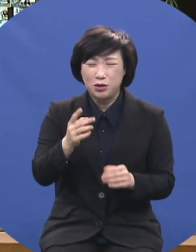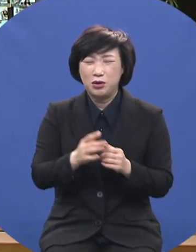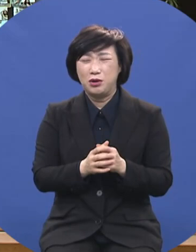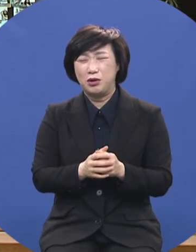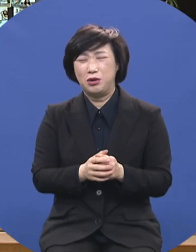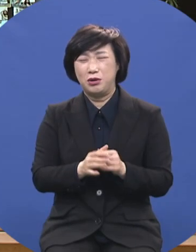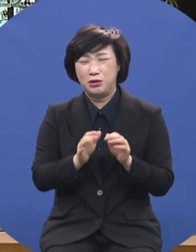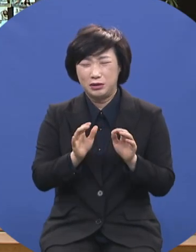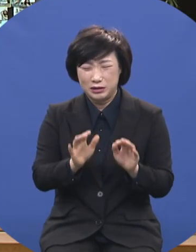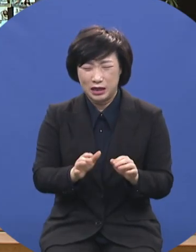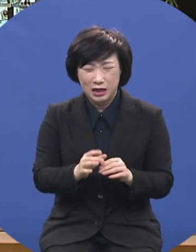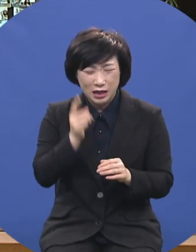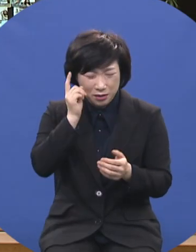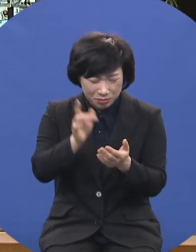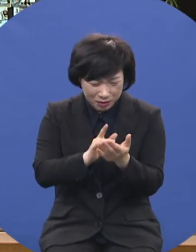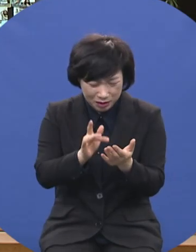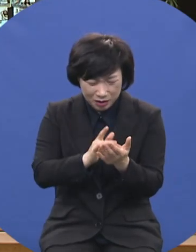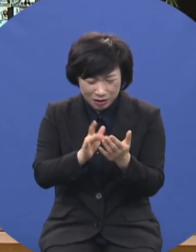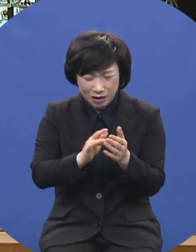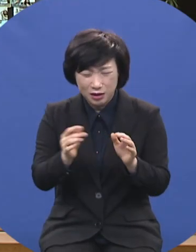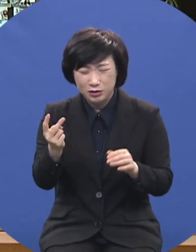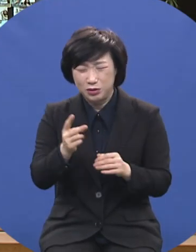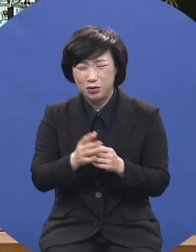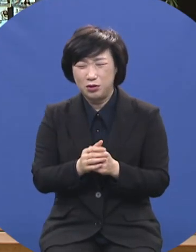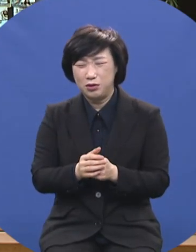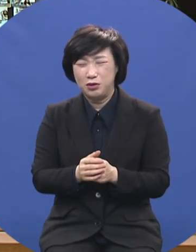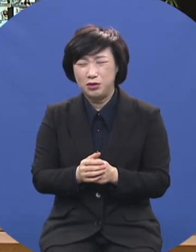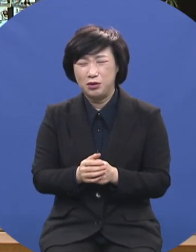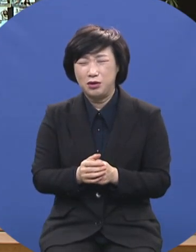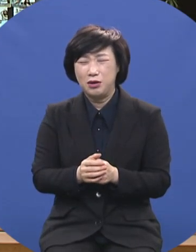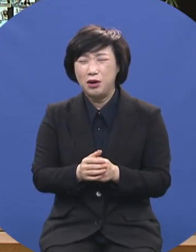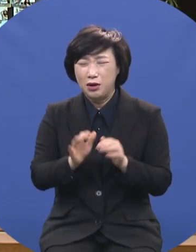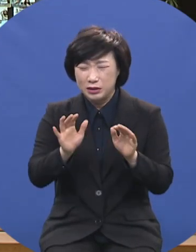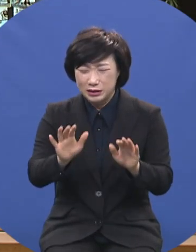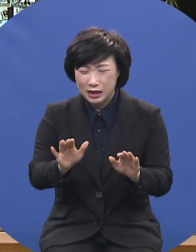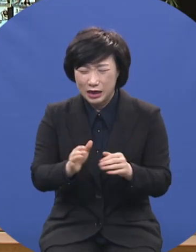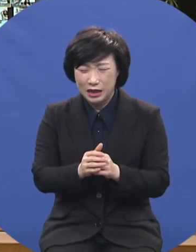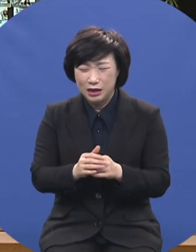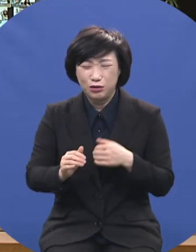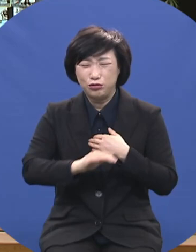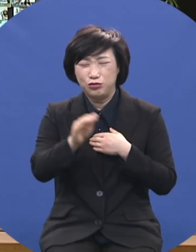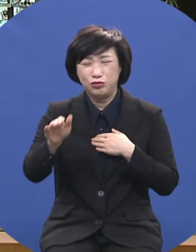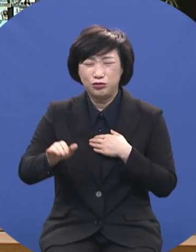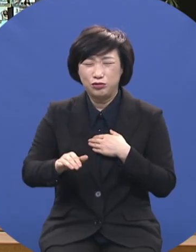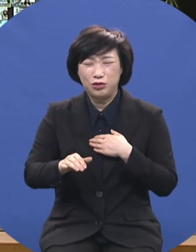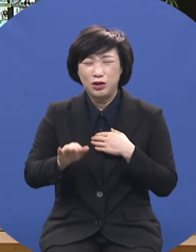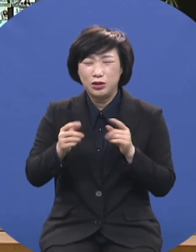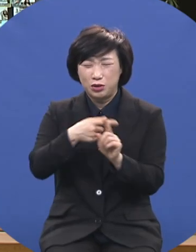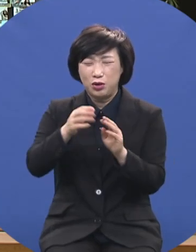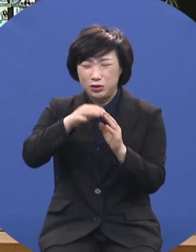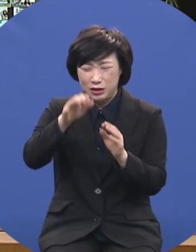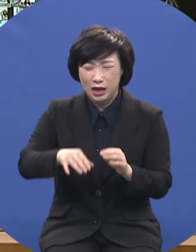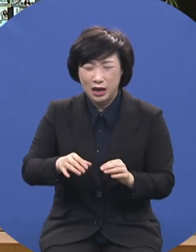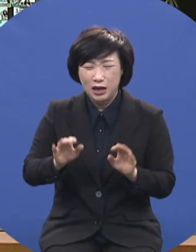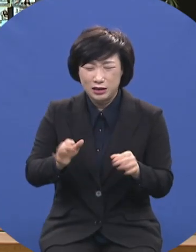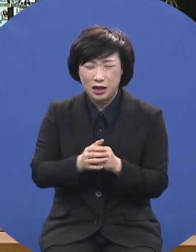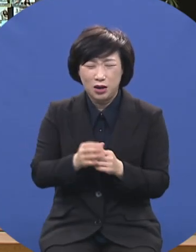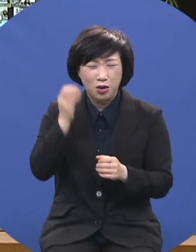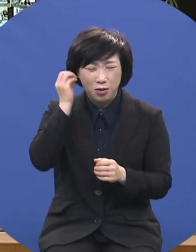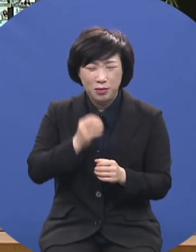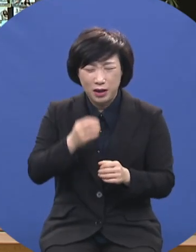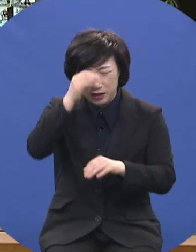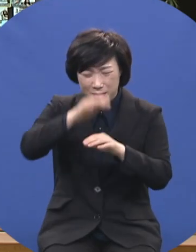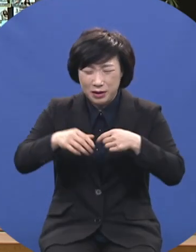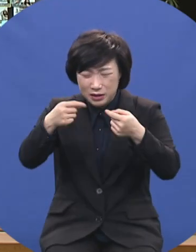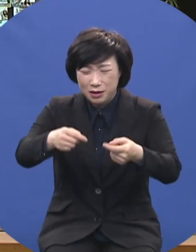또는 아버지의 스마트폰으로, 그리고 또는 아버지 하나님의 우리 홈페이지로 유튜브로 예배하는 모든